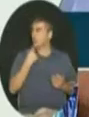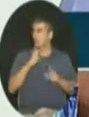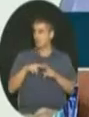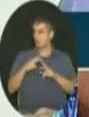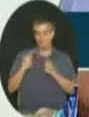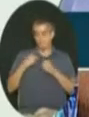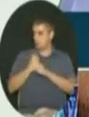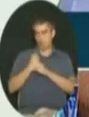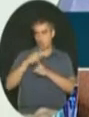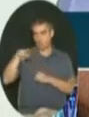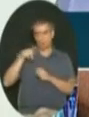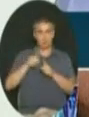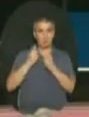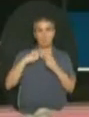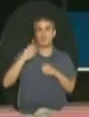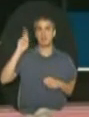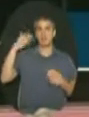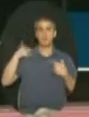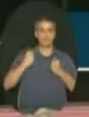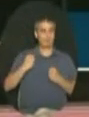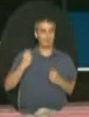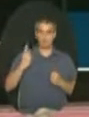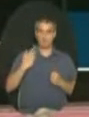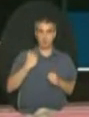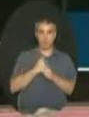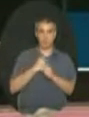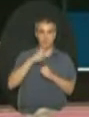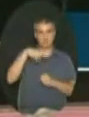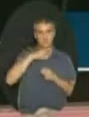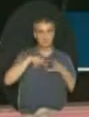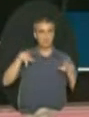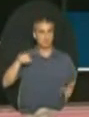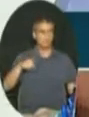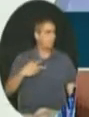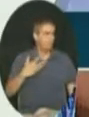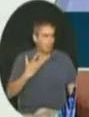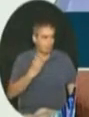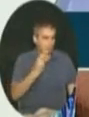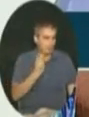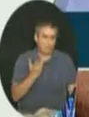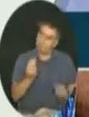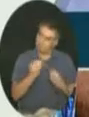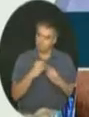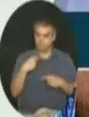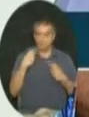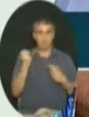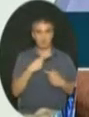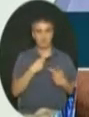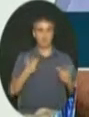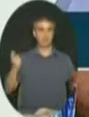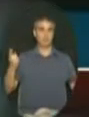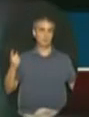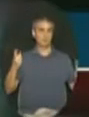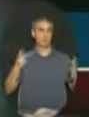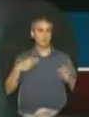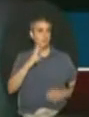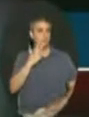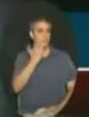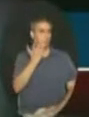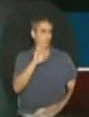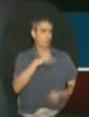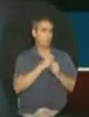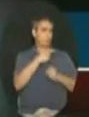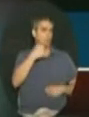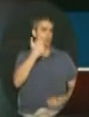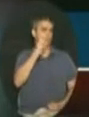לא עושות סיורים, כמו שוועדת חוץ וביטחון שאני חבר בה, עושה סיורים בארץ. אין לוועדות הרבה סיורים. אז מה, אולי אתה תוסיף ימים לשבוע? לא, אתה עושה סיורים בימי שישי, אני יכול